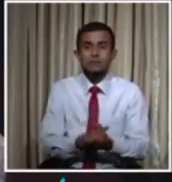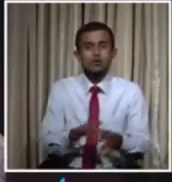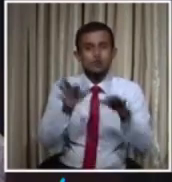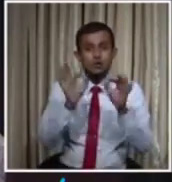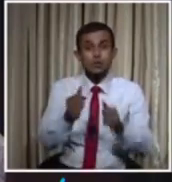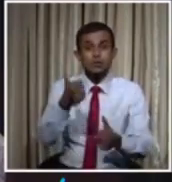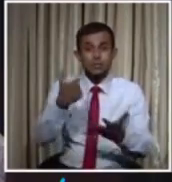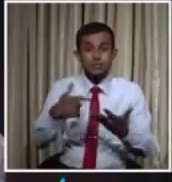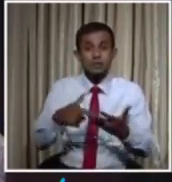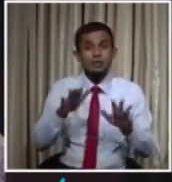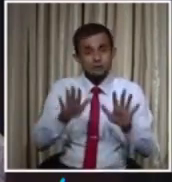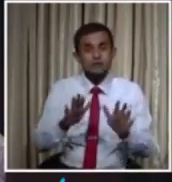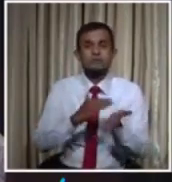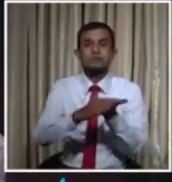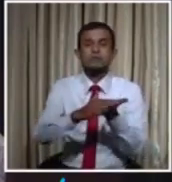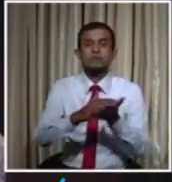දේ වෙනුවෙන් පෙනී සිටින්න.